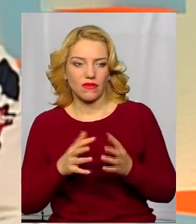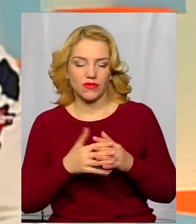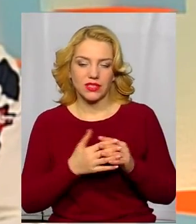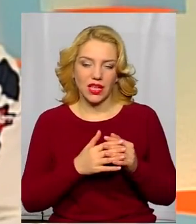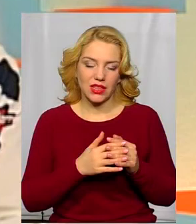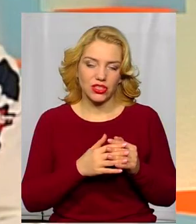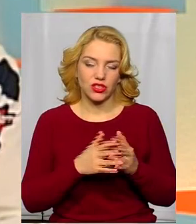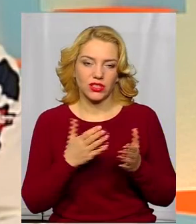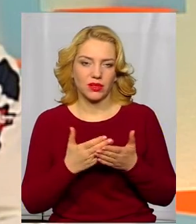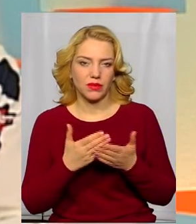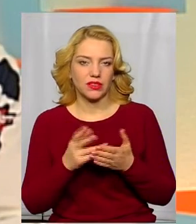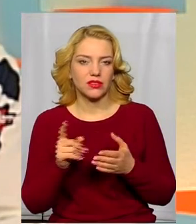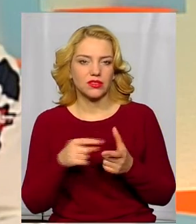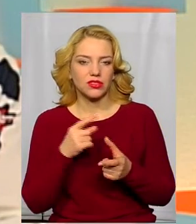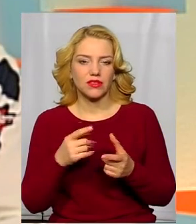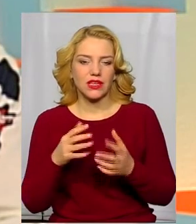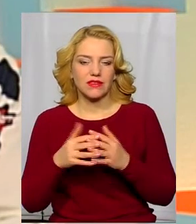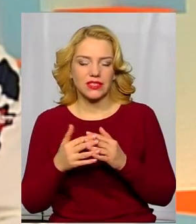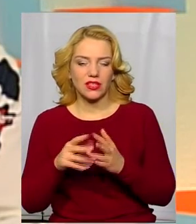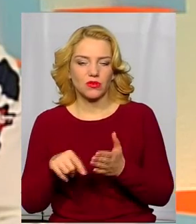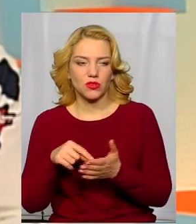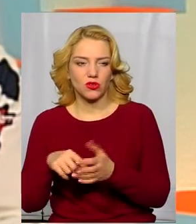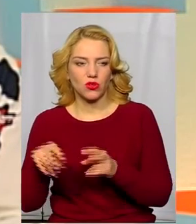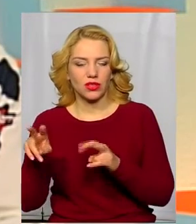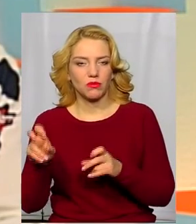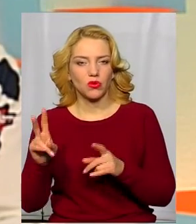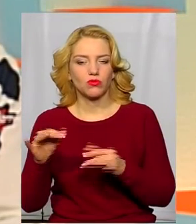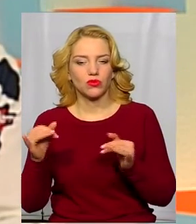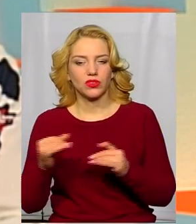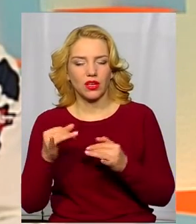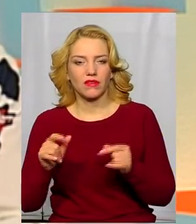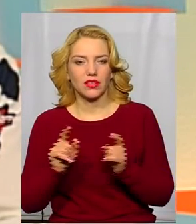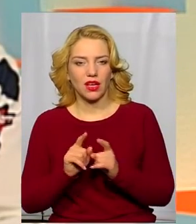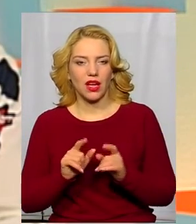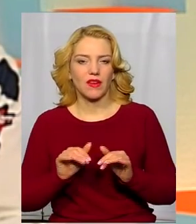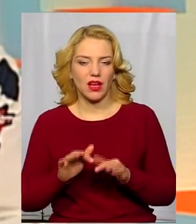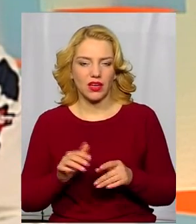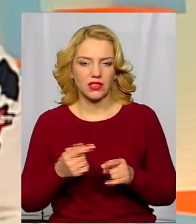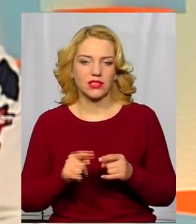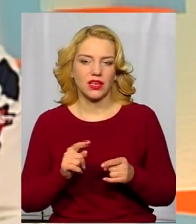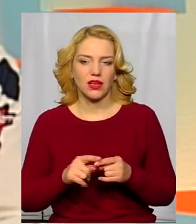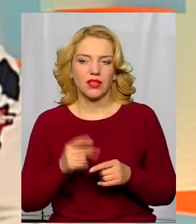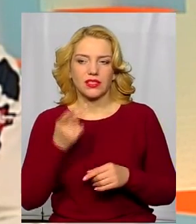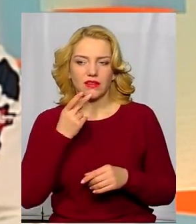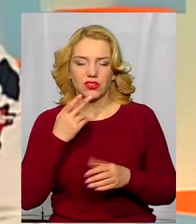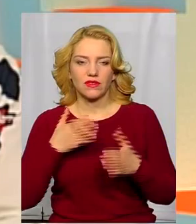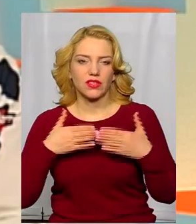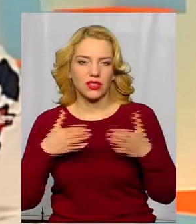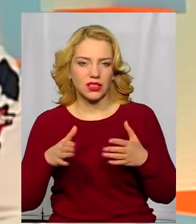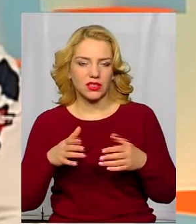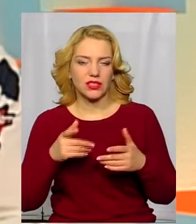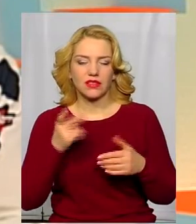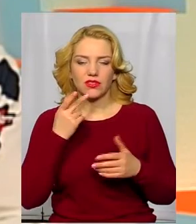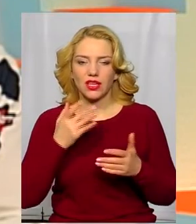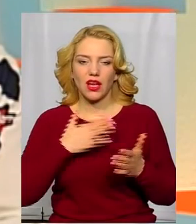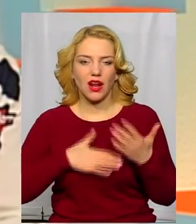селищі, чи в якомусь селищі міського типу, кому цікава ця акція, завжди долучайтесь, ми завжди відкриті, завжди раді